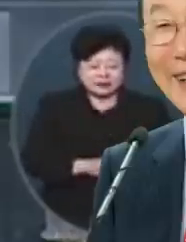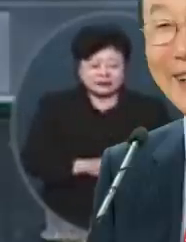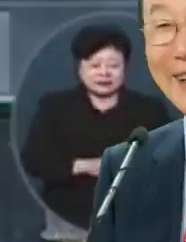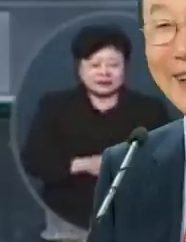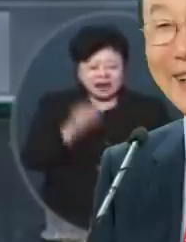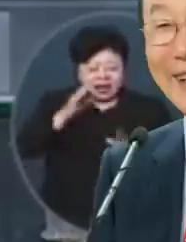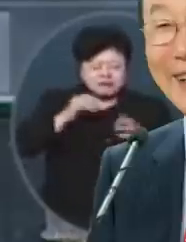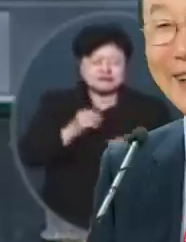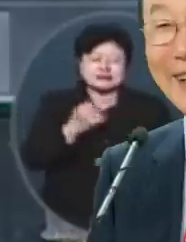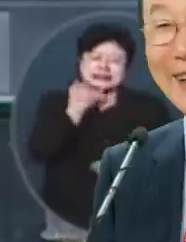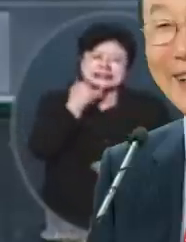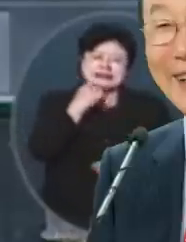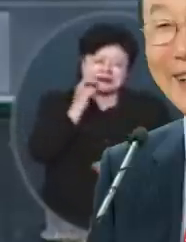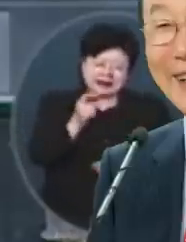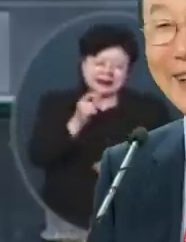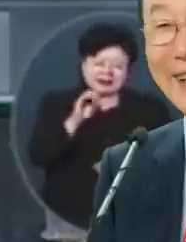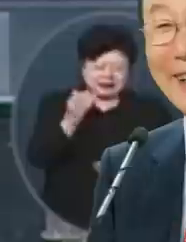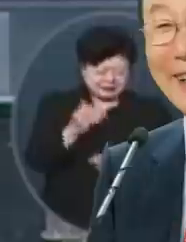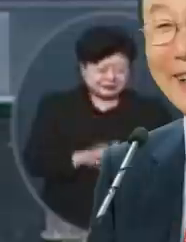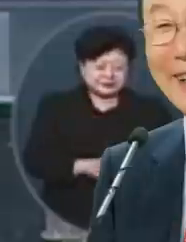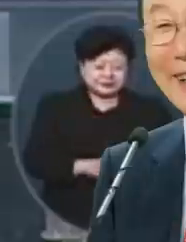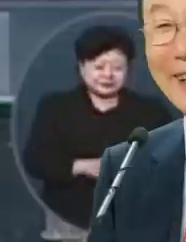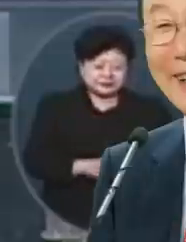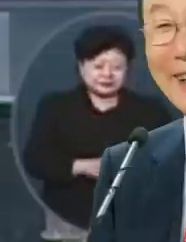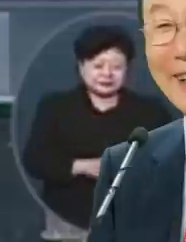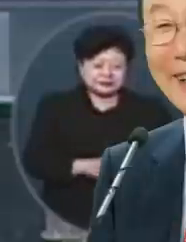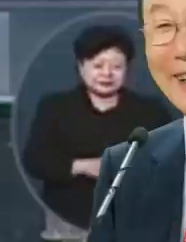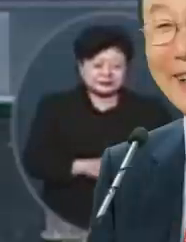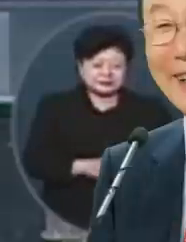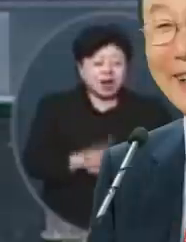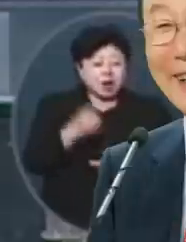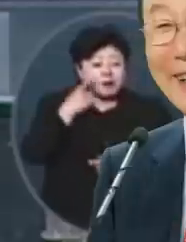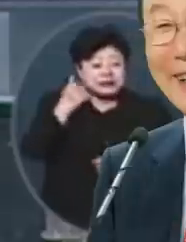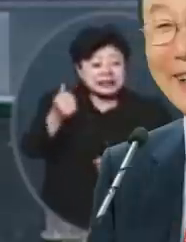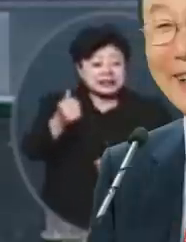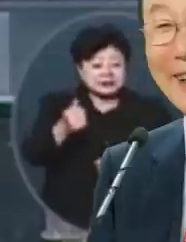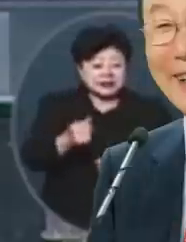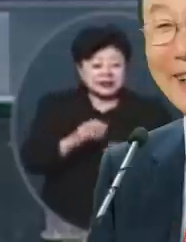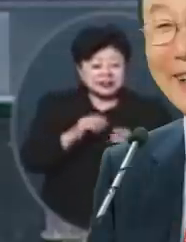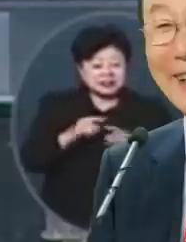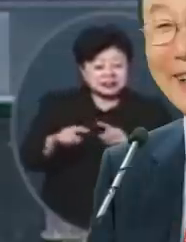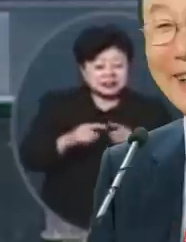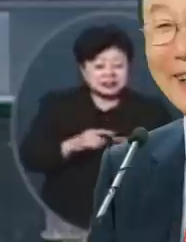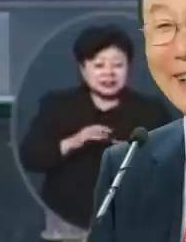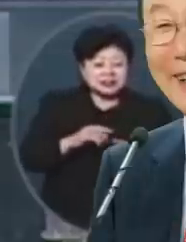한국은 까딱 없습니다. 내가 그 정치인에게